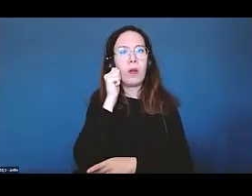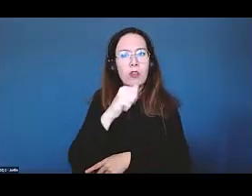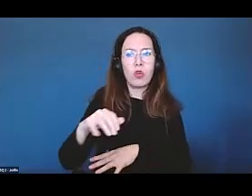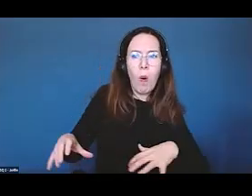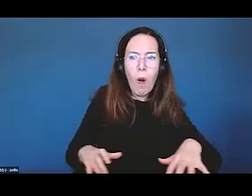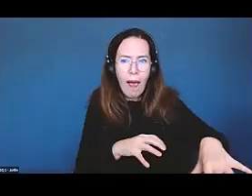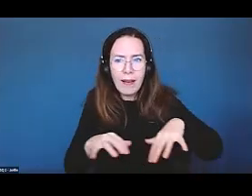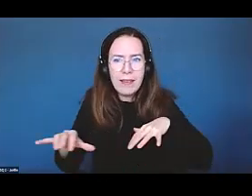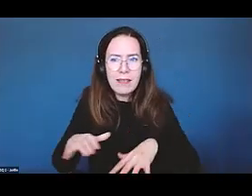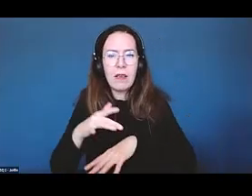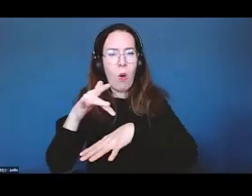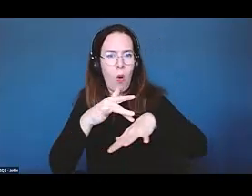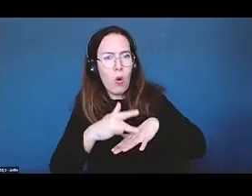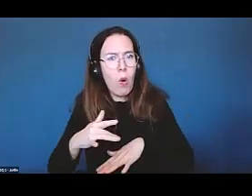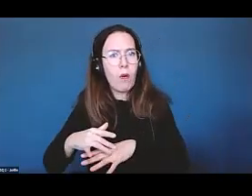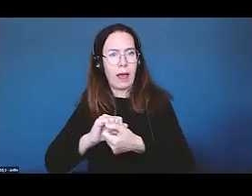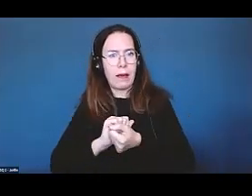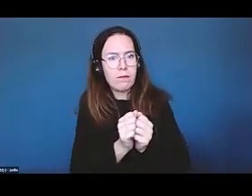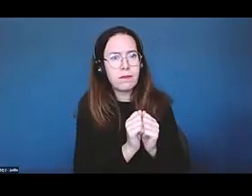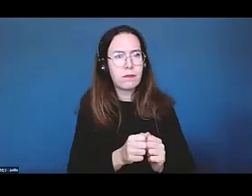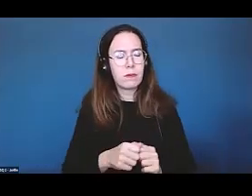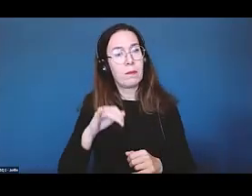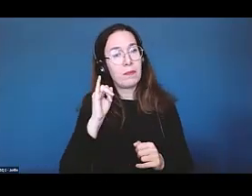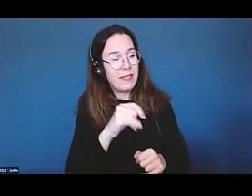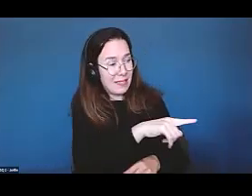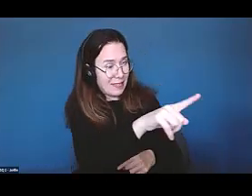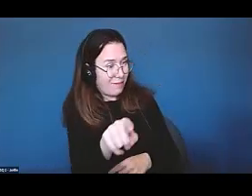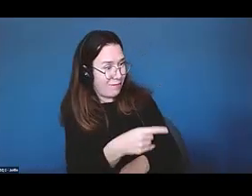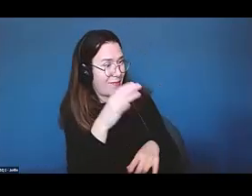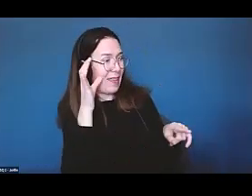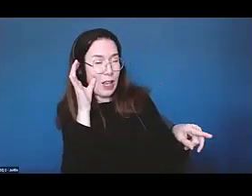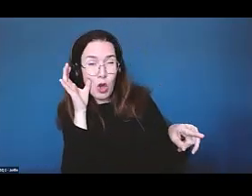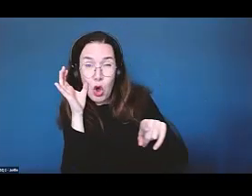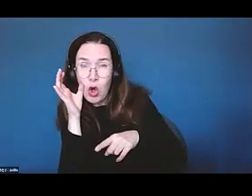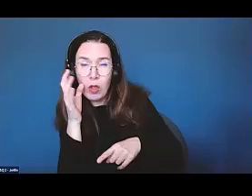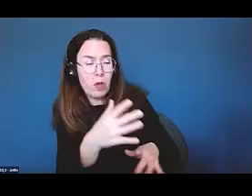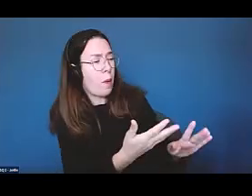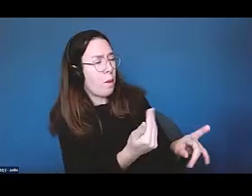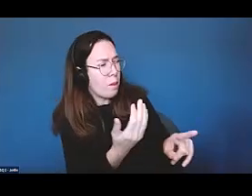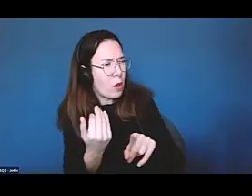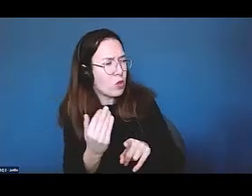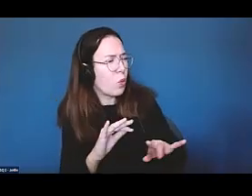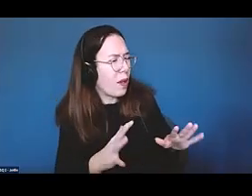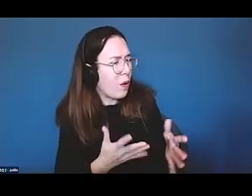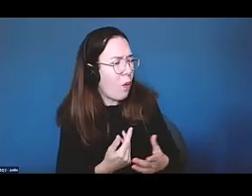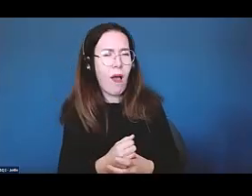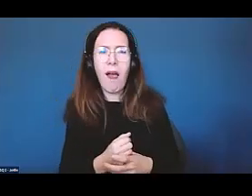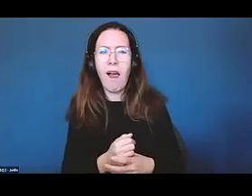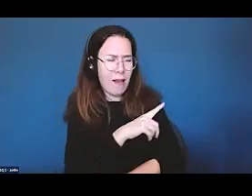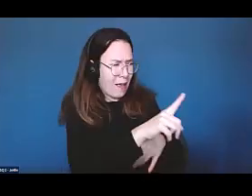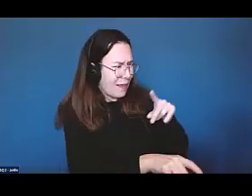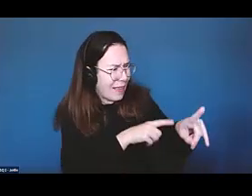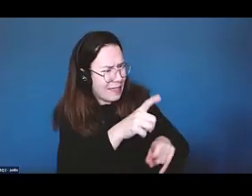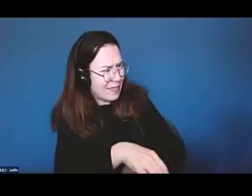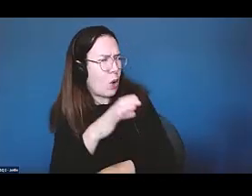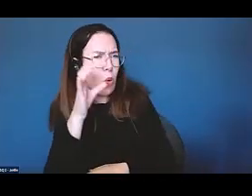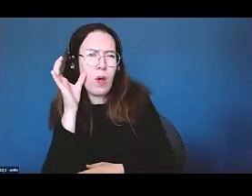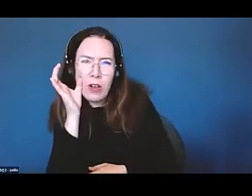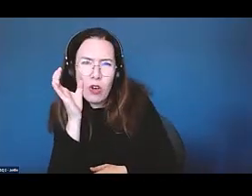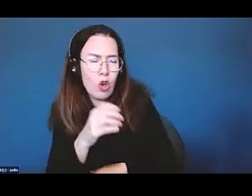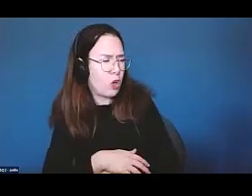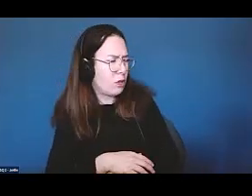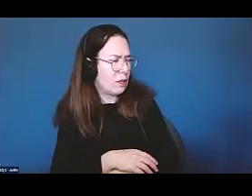quotidiennes. Et lorsque nous écoutons les voix de nos résidents, lorsque nous posons des